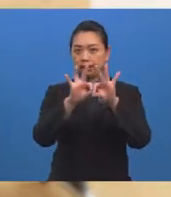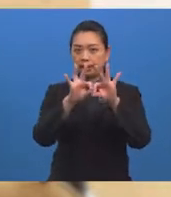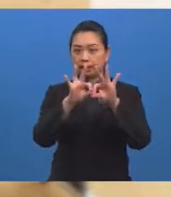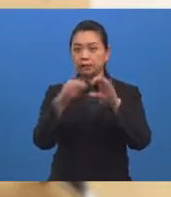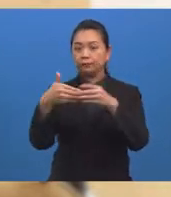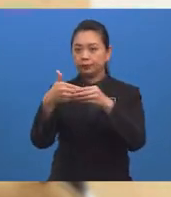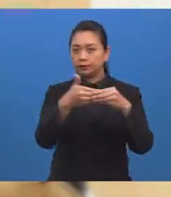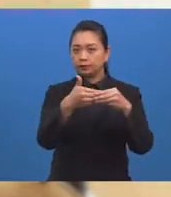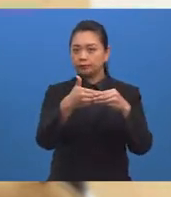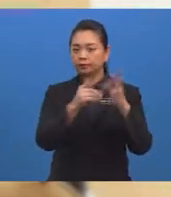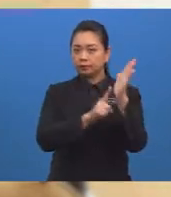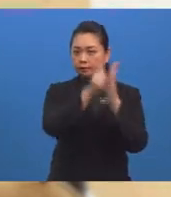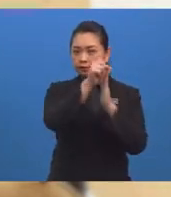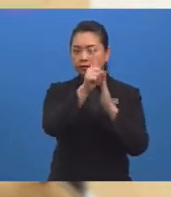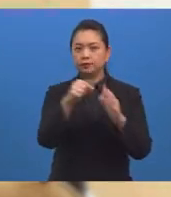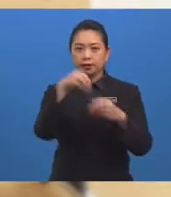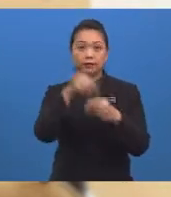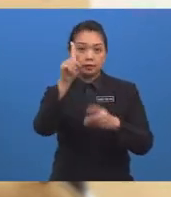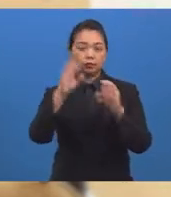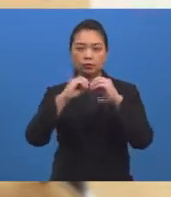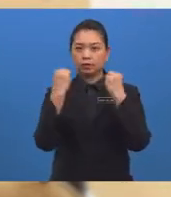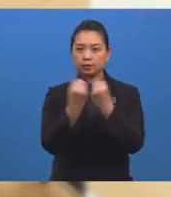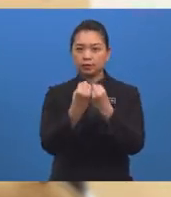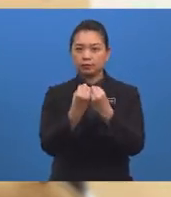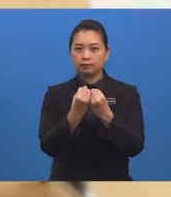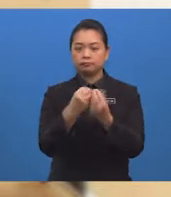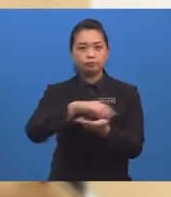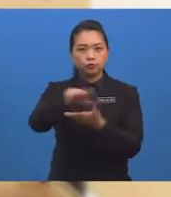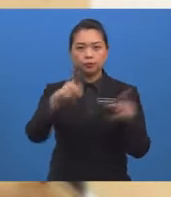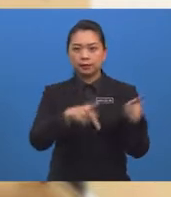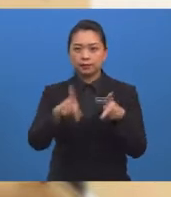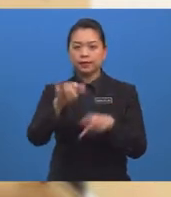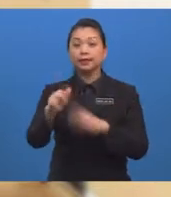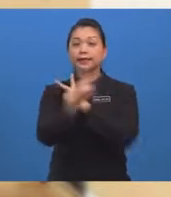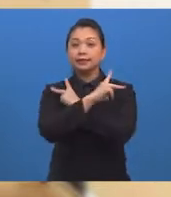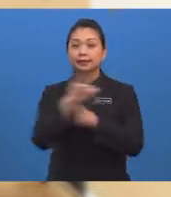setiap organisasi. Para pelajar yang dikasihi sekalian,